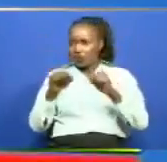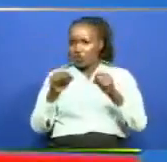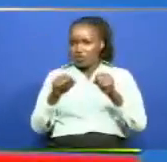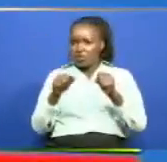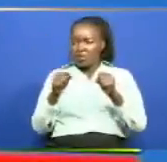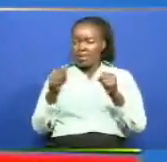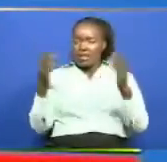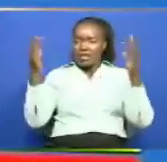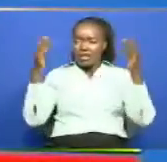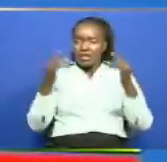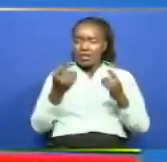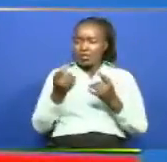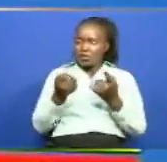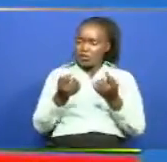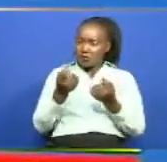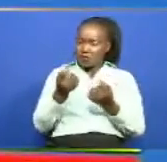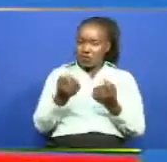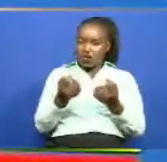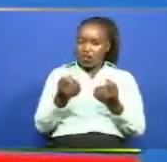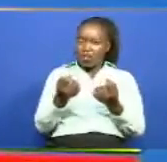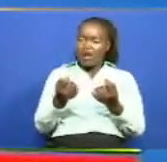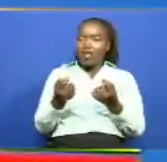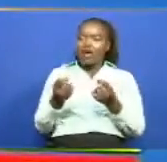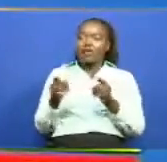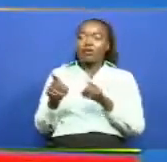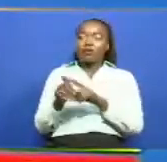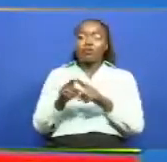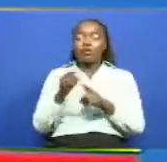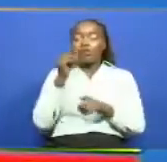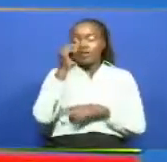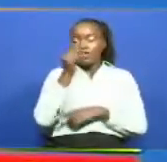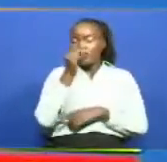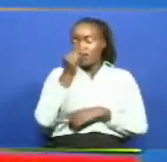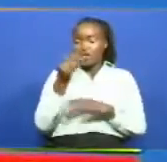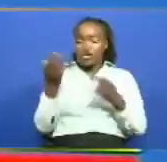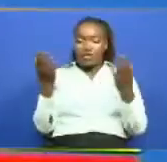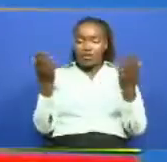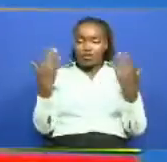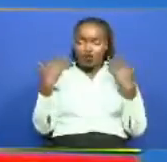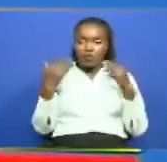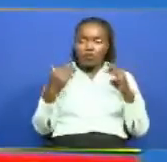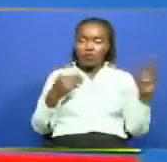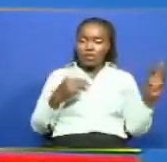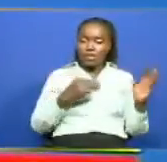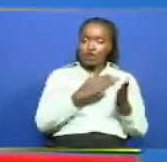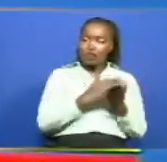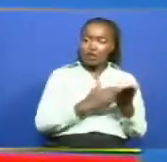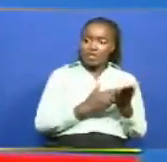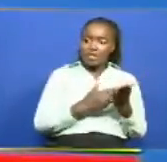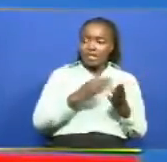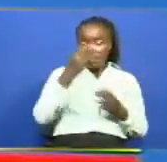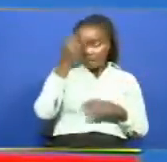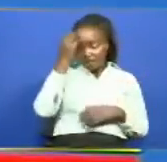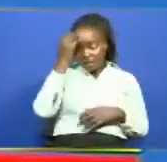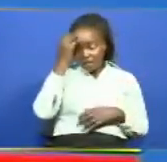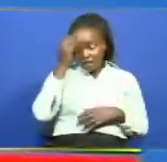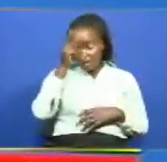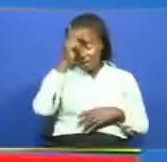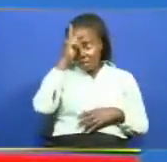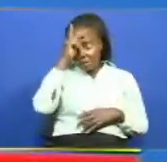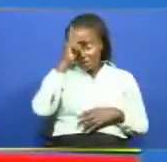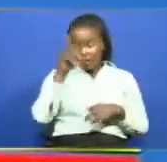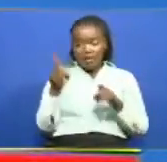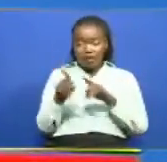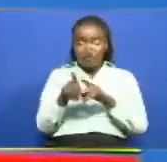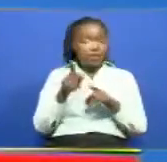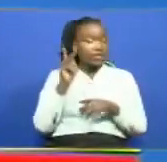manyunyu ya mvua katika maeneo machache sawia na sehemu za Nyeri na Meru. Magharibi mwa nchi, sehemu za Kitale, Kakamega hadi katika sehemu